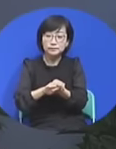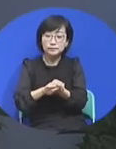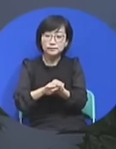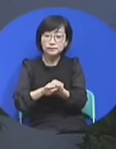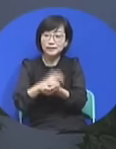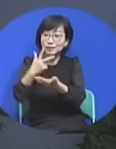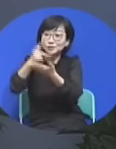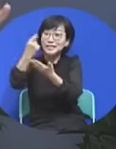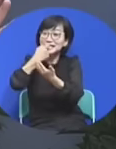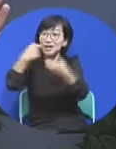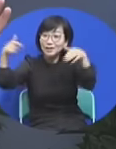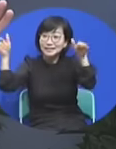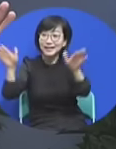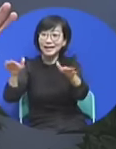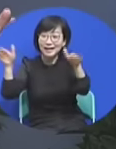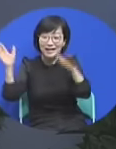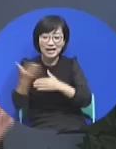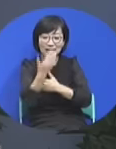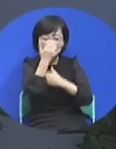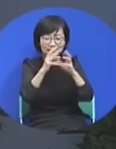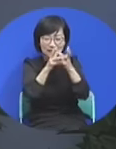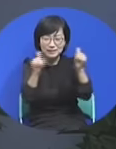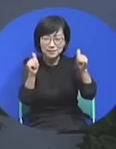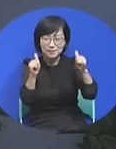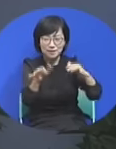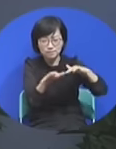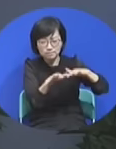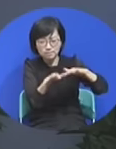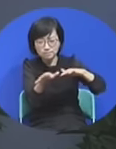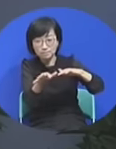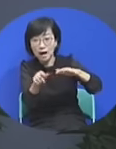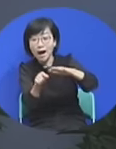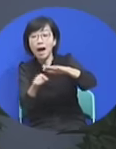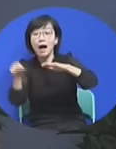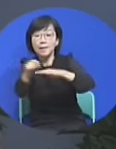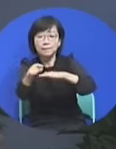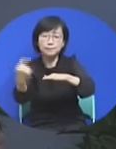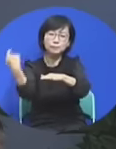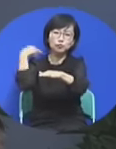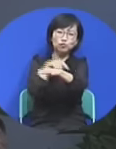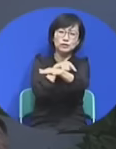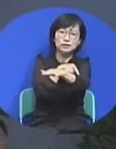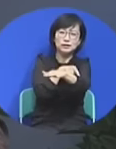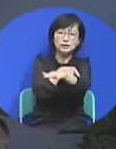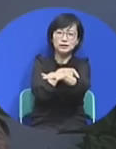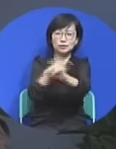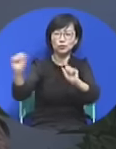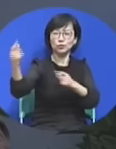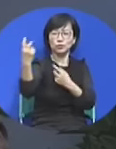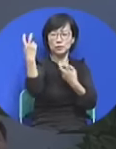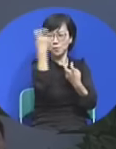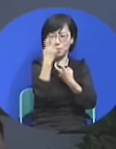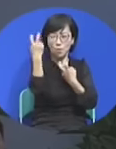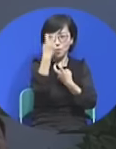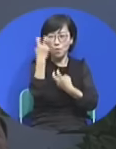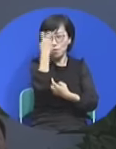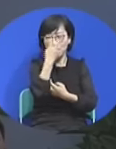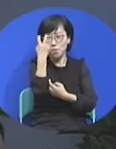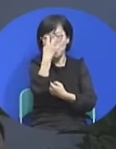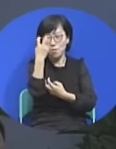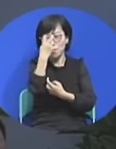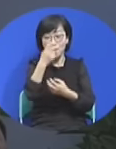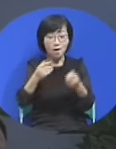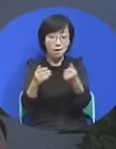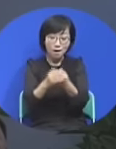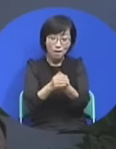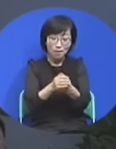뒤에서 이스라엘 민족을 보호했다는 거예요. Exodus 14:19 records that the angel went ahead of them and went behind them as well. 광야 생활을 승리한 겁니다.